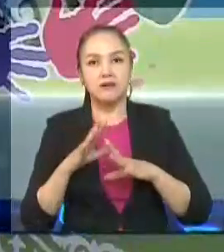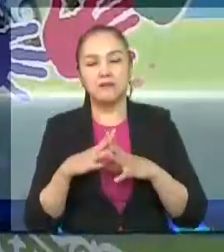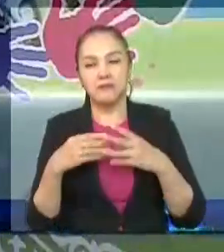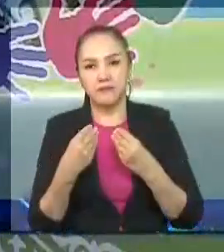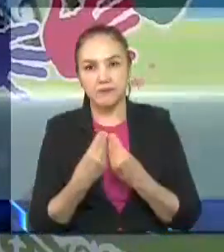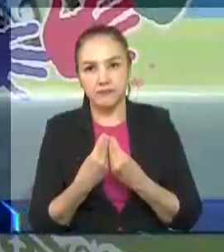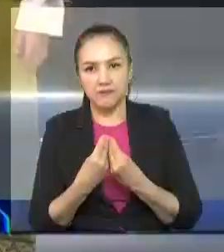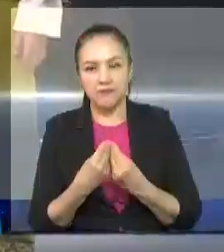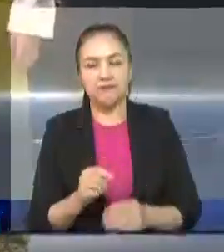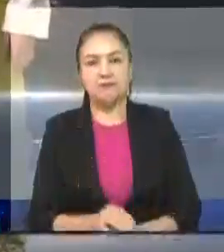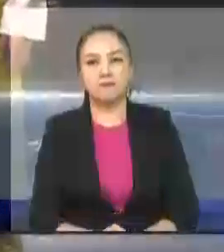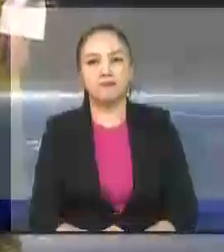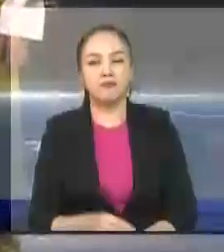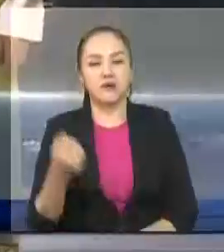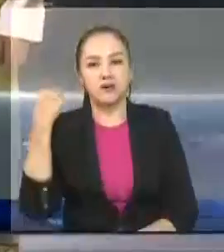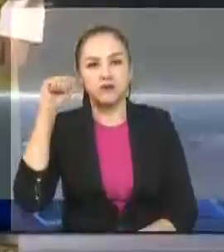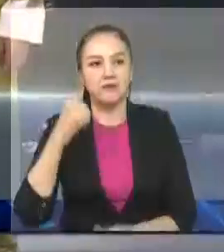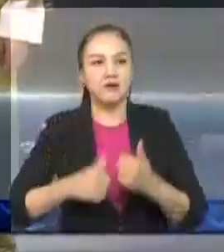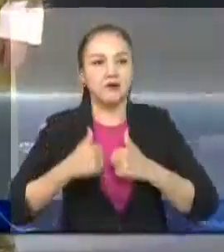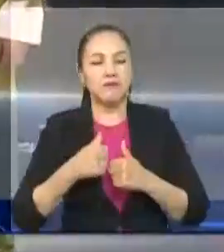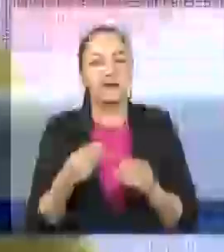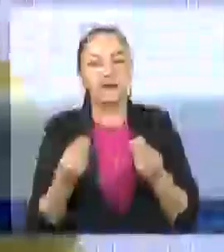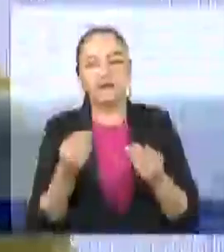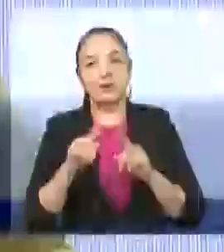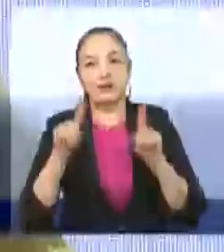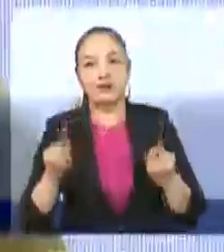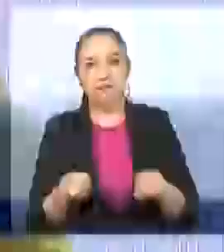именно семейным ценностям. Победители конкурса получили денежные